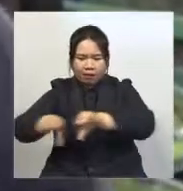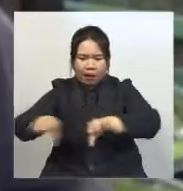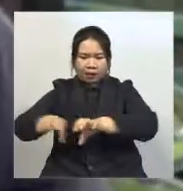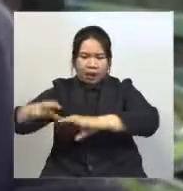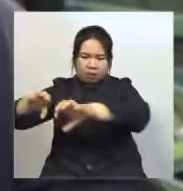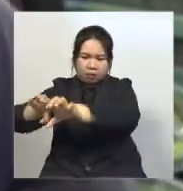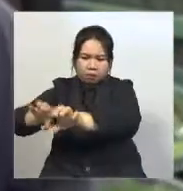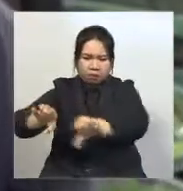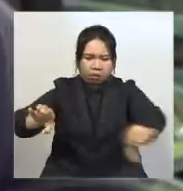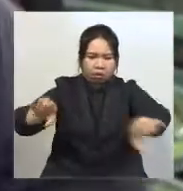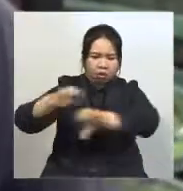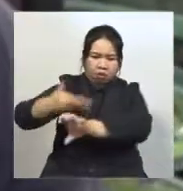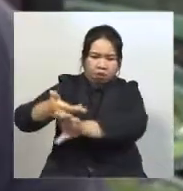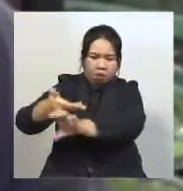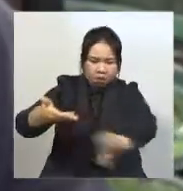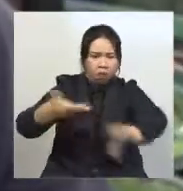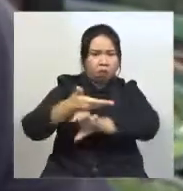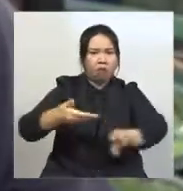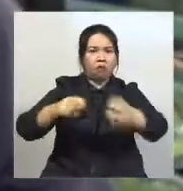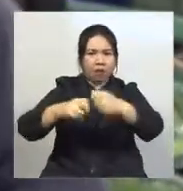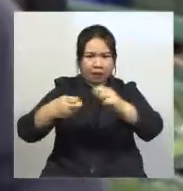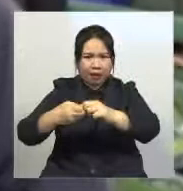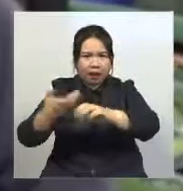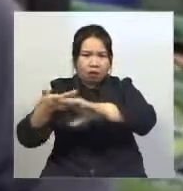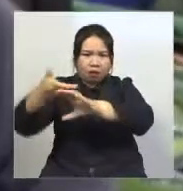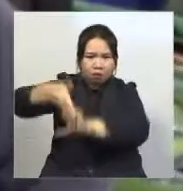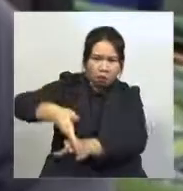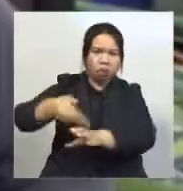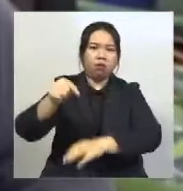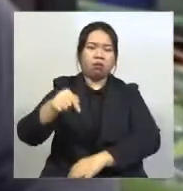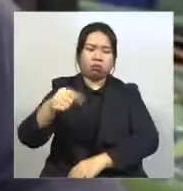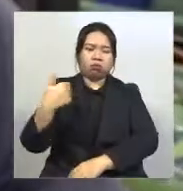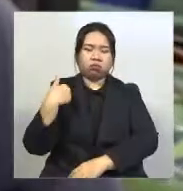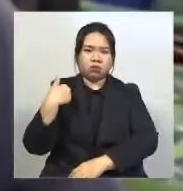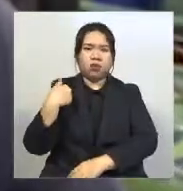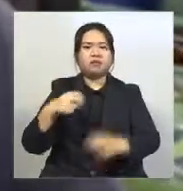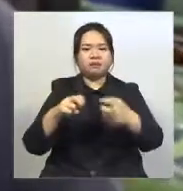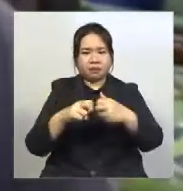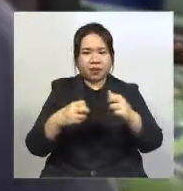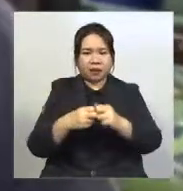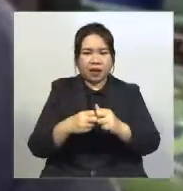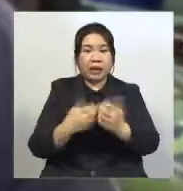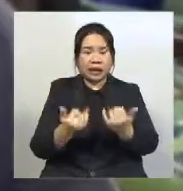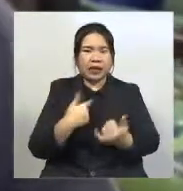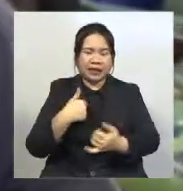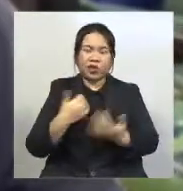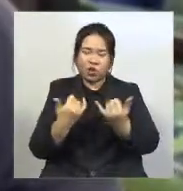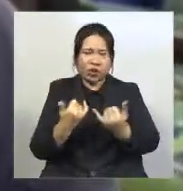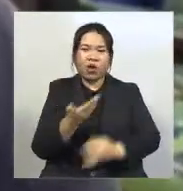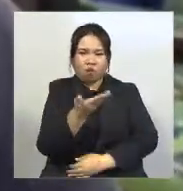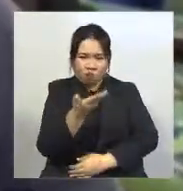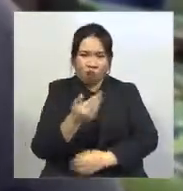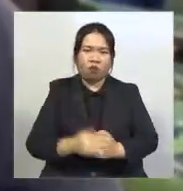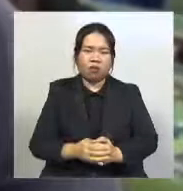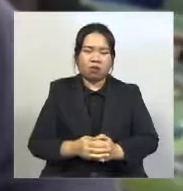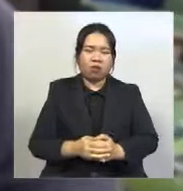พหมดแล้วก็สิ่งของที่เราวางไว้ที่แพนะคะมันจะล้มนี่คือปัญหาค่ะตอนที่เราประสบอยู่อยากให้ท